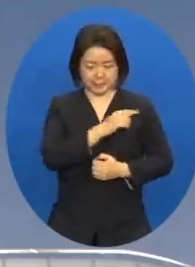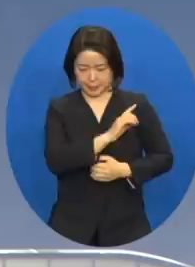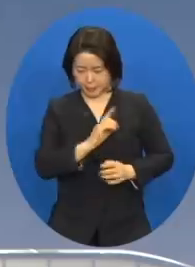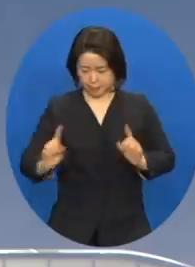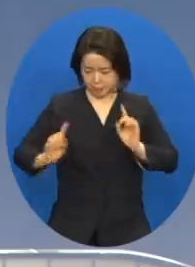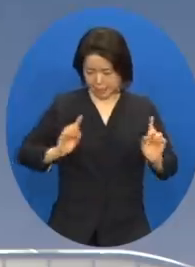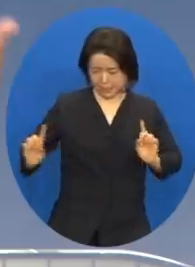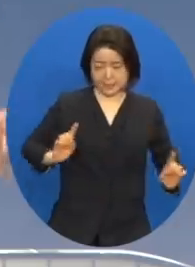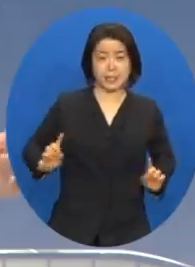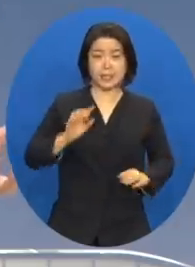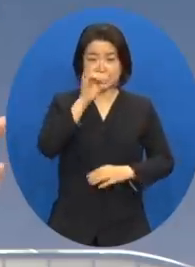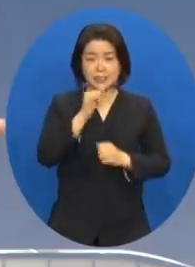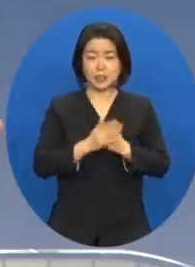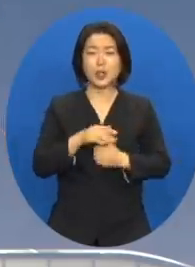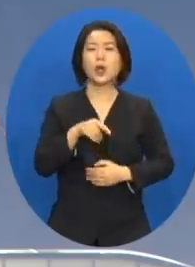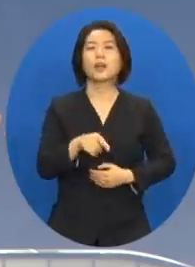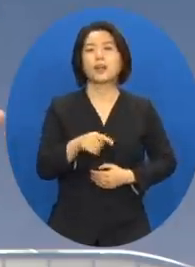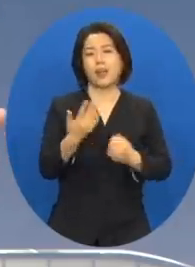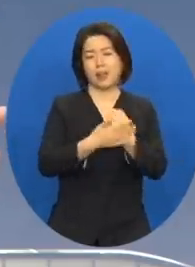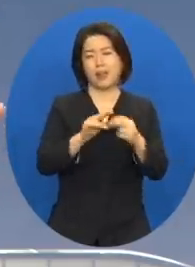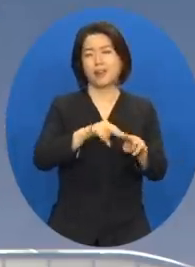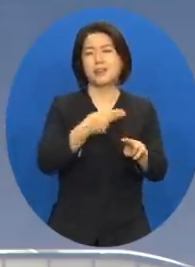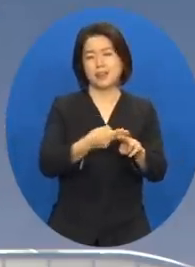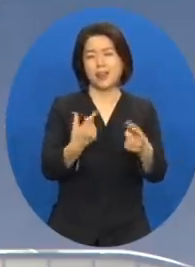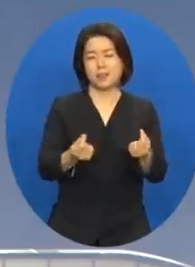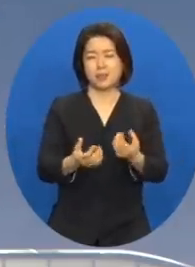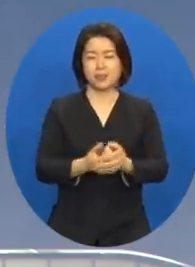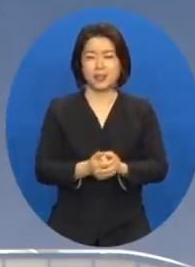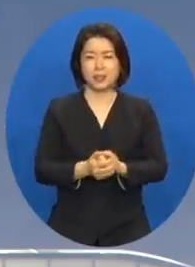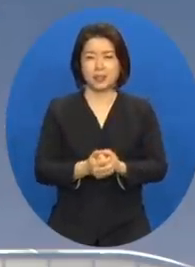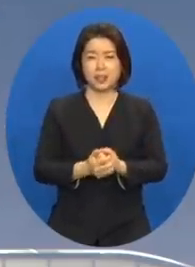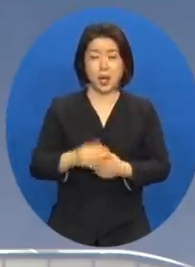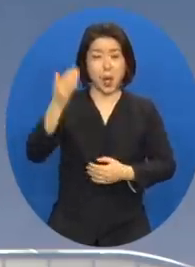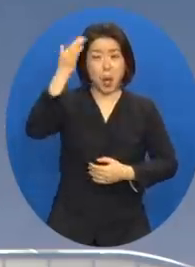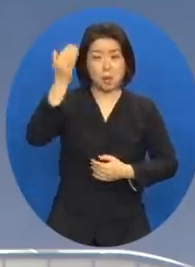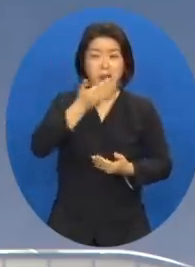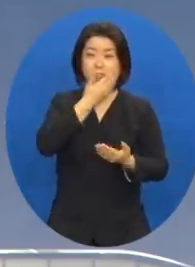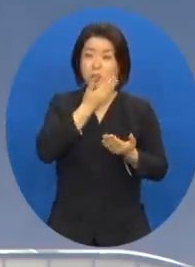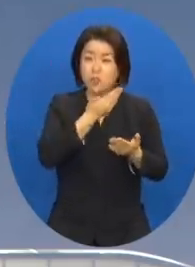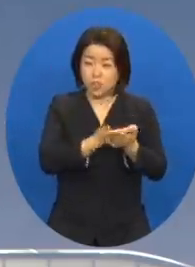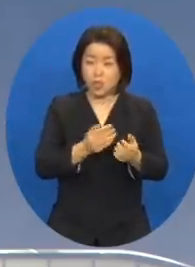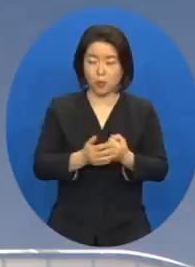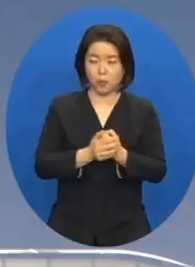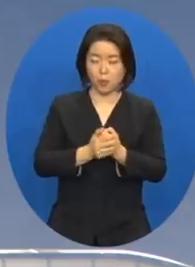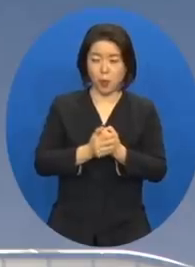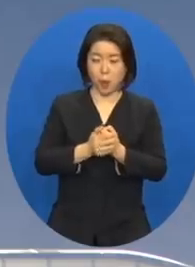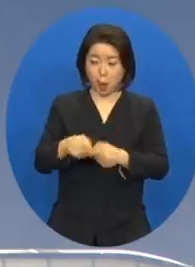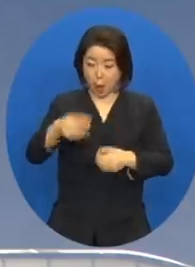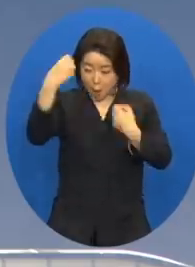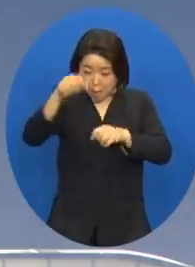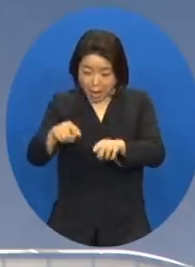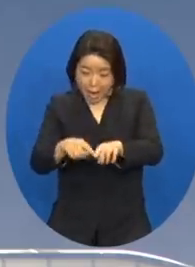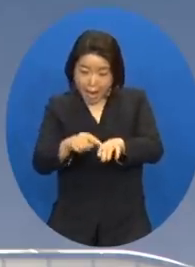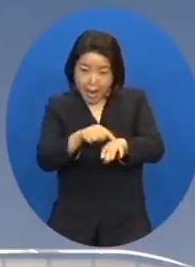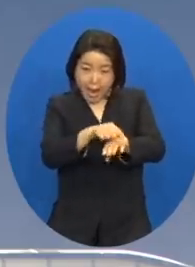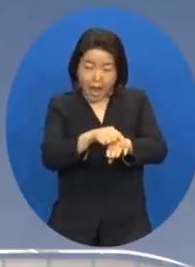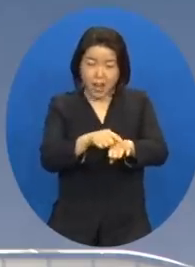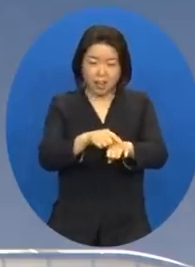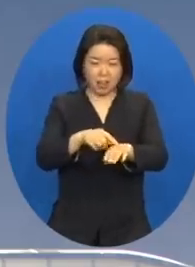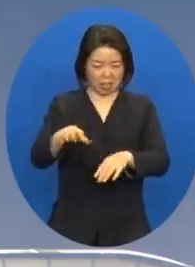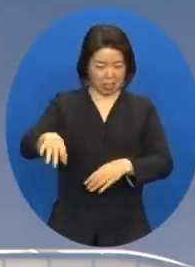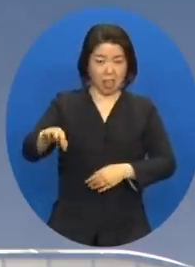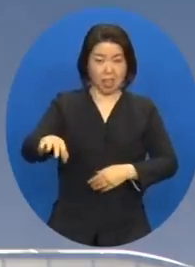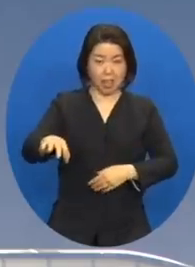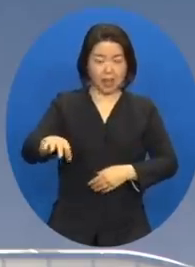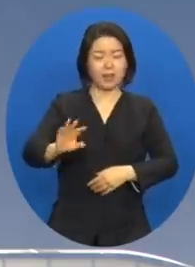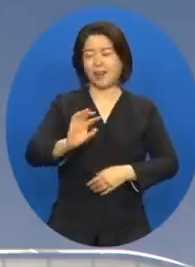지체가 있습니다. 그게 은사입니다. 아니 머리는 귀하고 발가락은 천합니까?